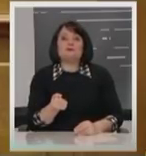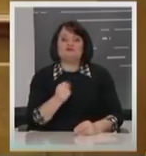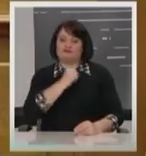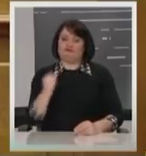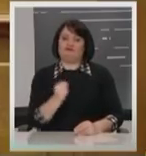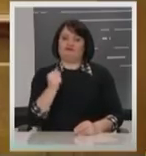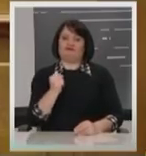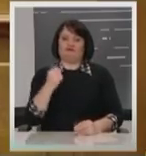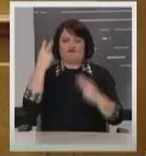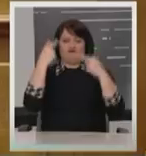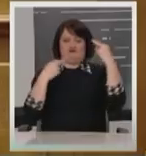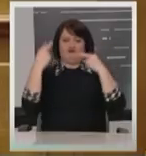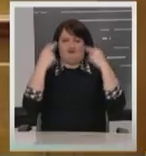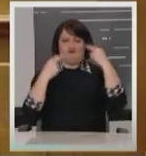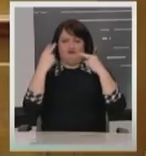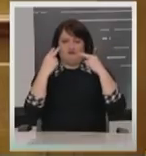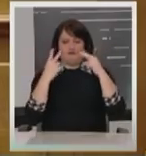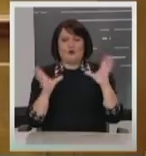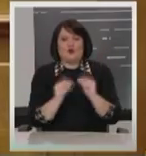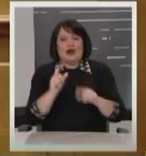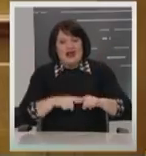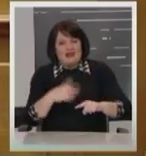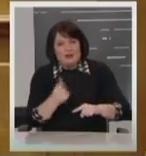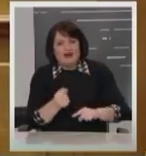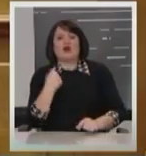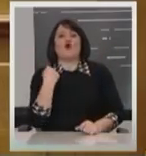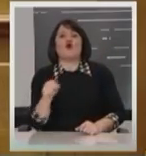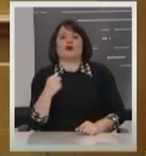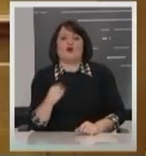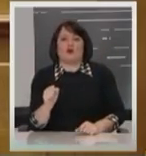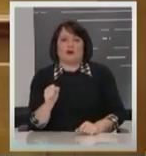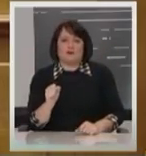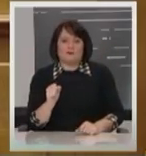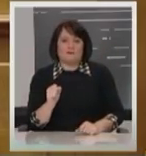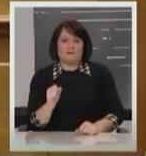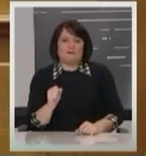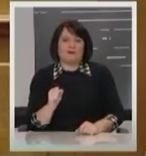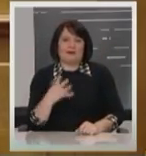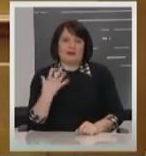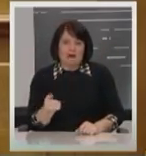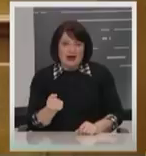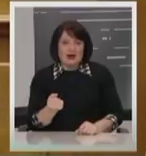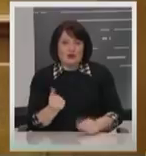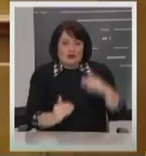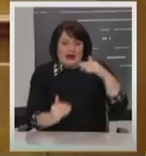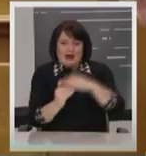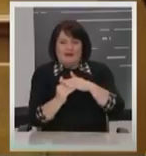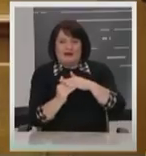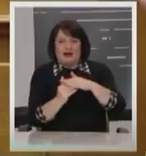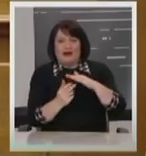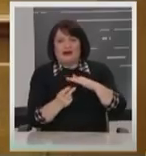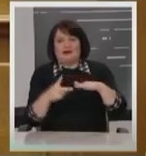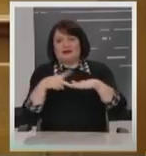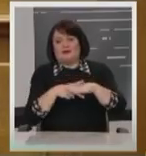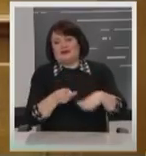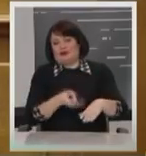αυστηρό πλαίσιο εποπτείας που συζητείτε για την Ελλάδα? Όχι, είναι η απάντηση. Υπάρχουν σε αυτές τις χώρες capital controls? Την ξέρετε την